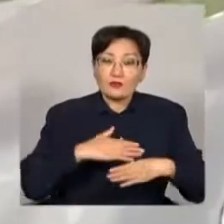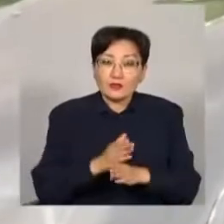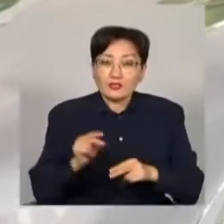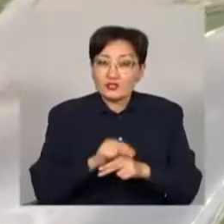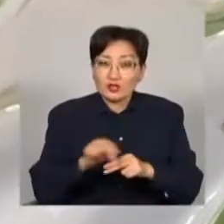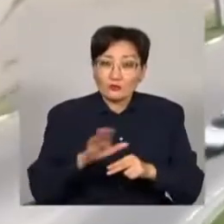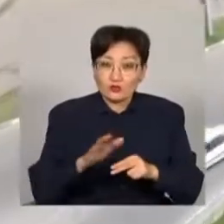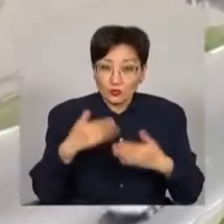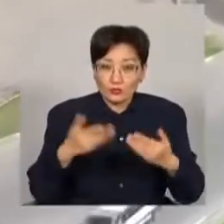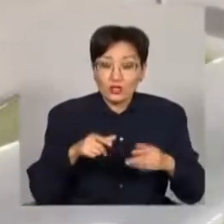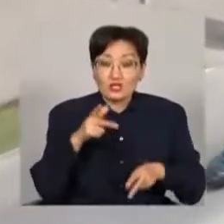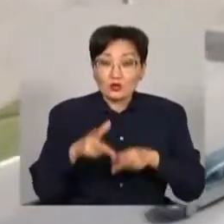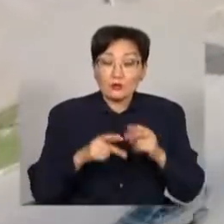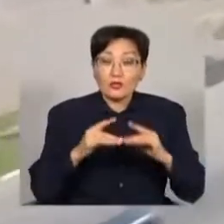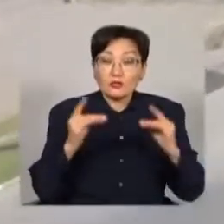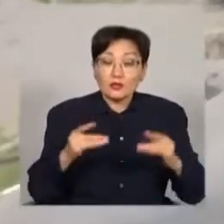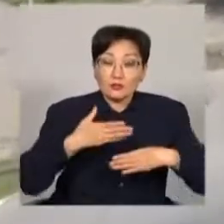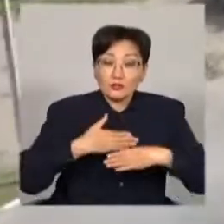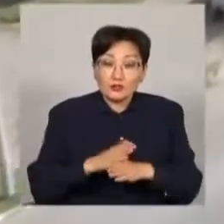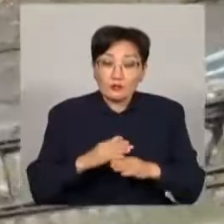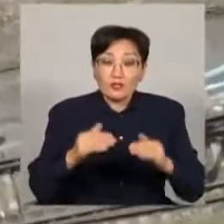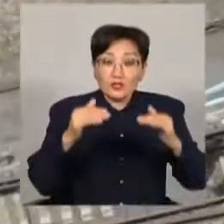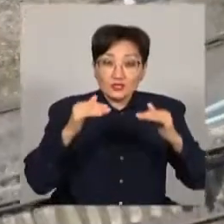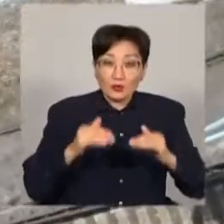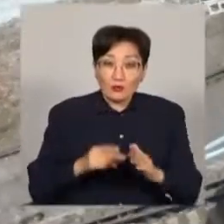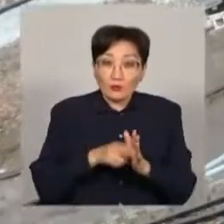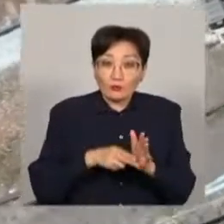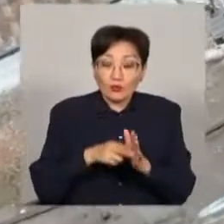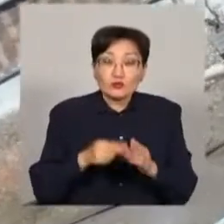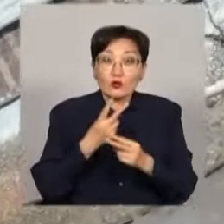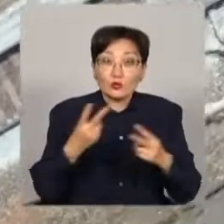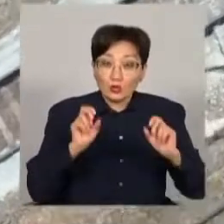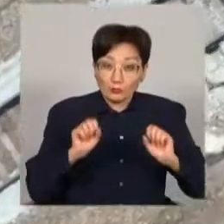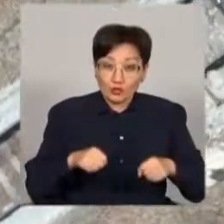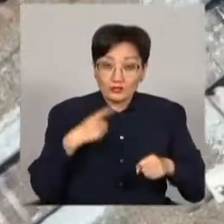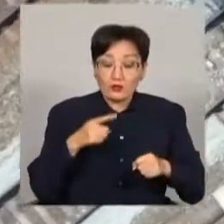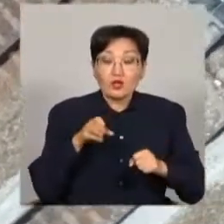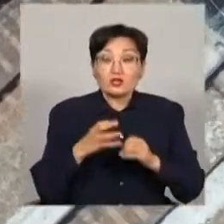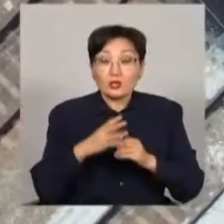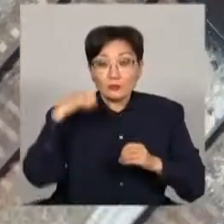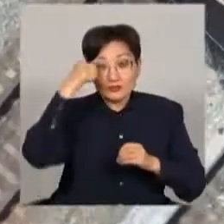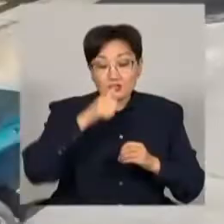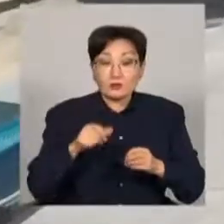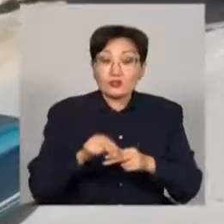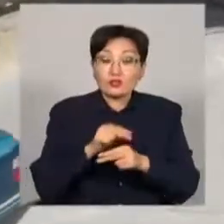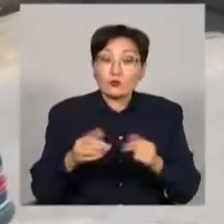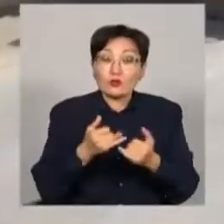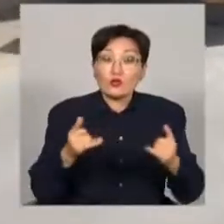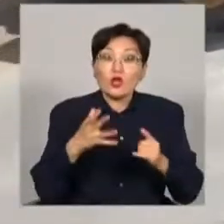реттелмегеніне шағымданады. Олар көпірдегі жарықшақтан төмендегі пойызды көруге болады деп наразы. 2014 жылы реконструкция